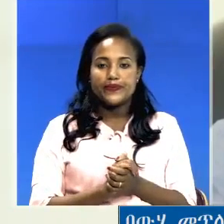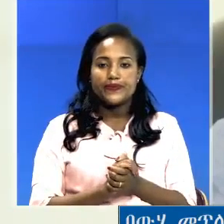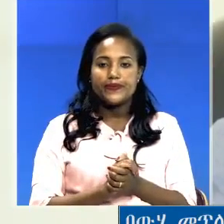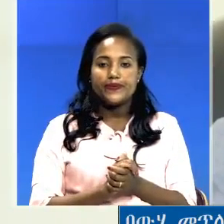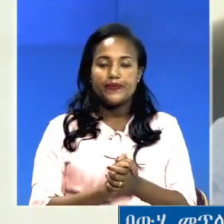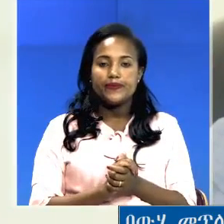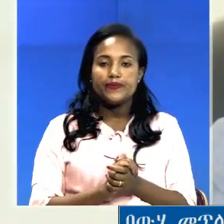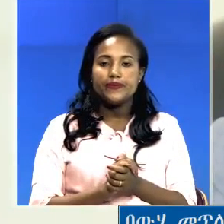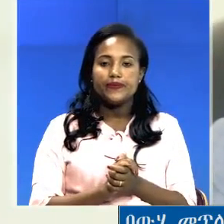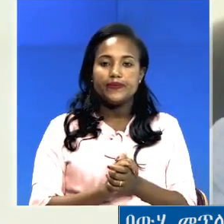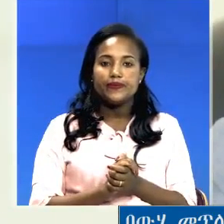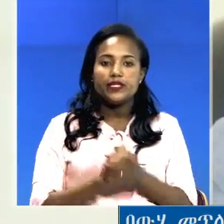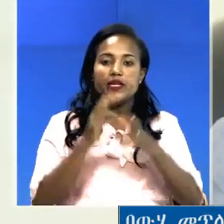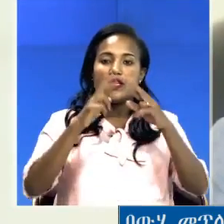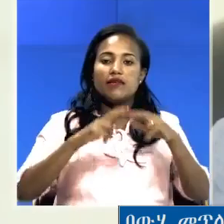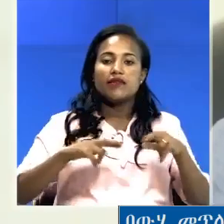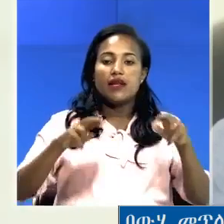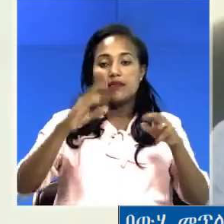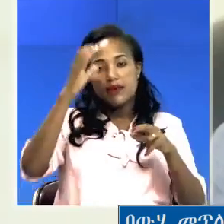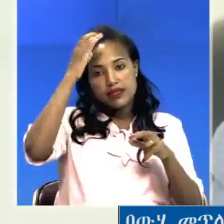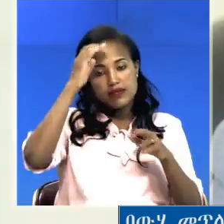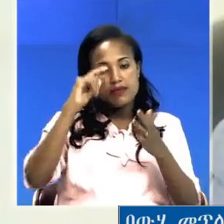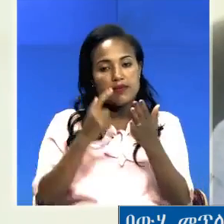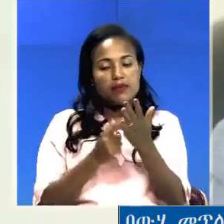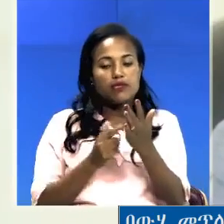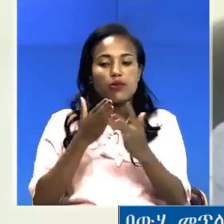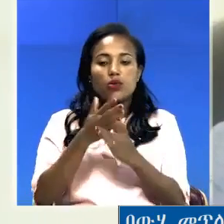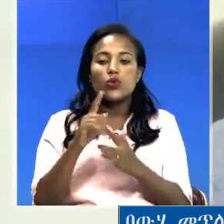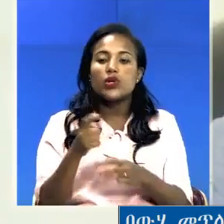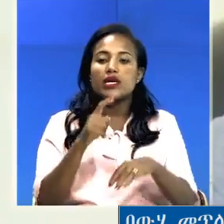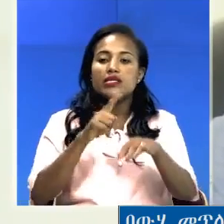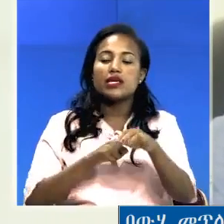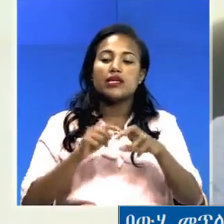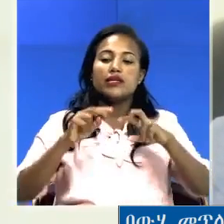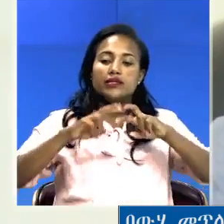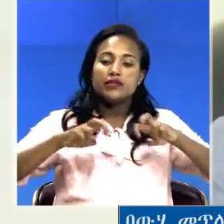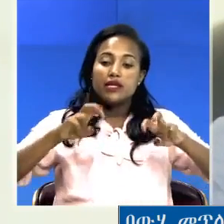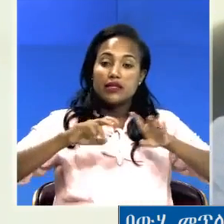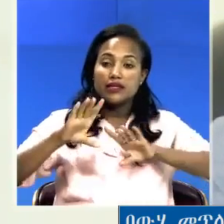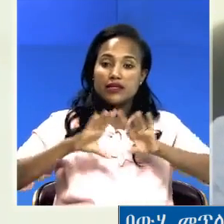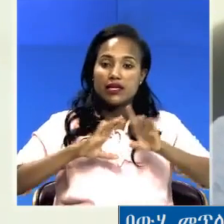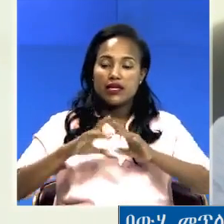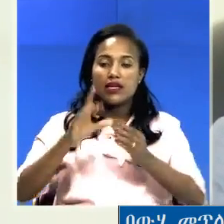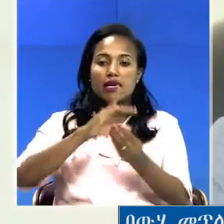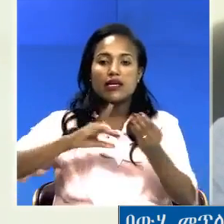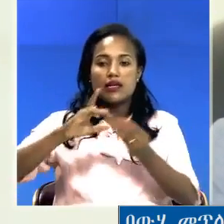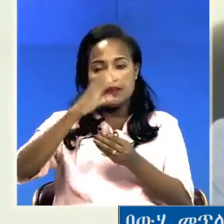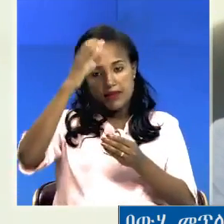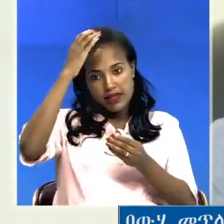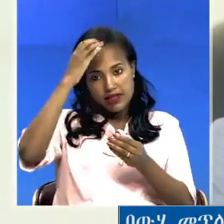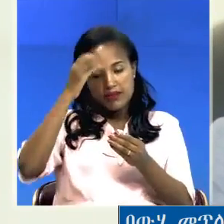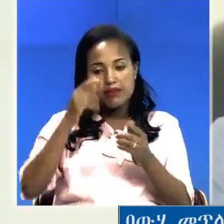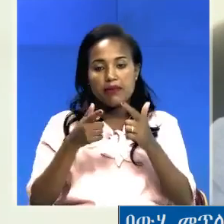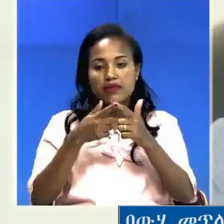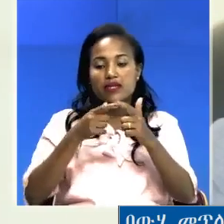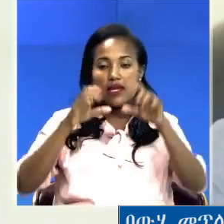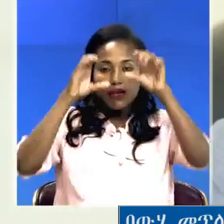ደጀን። ለፌደራል መንግስትም በዚህ በኩል የሆነ ዲዛይን ጥናት እንዲጠና ለክልል መንግስትም በምክትል